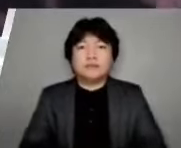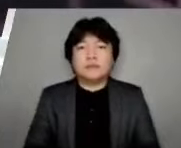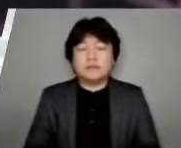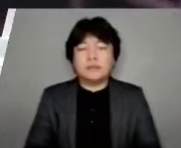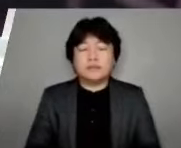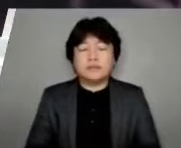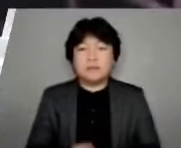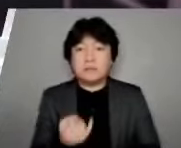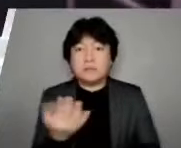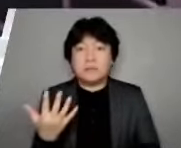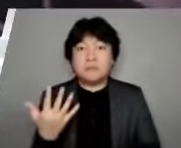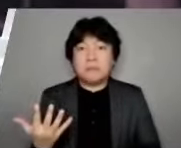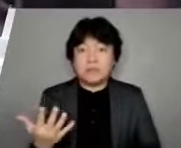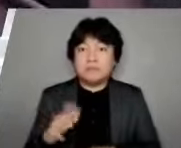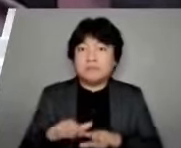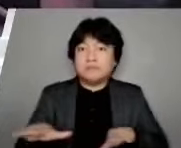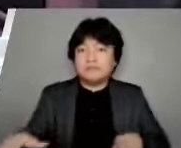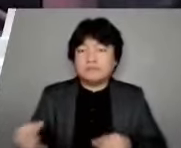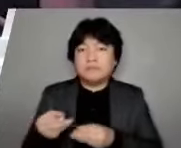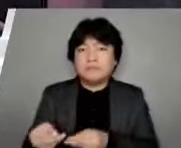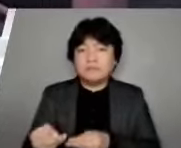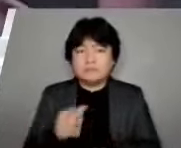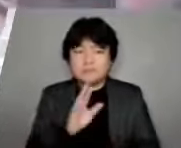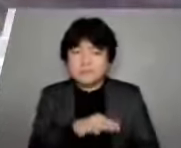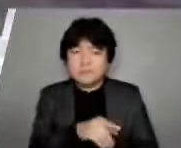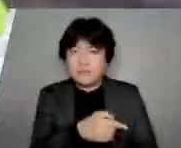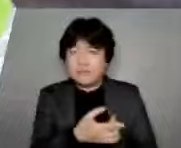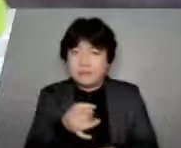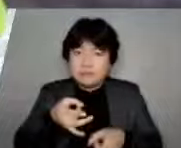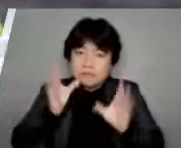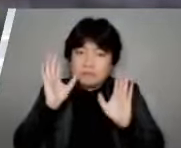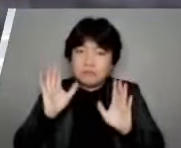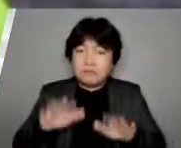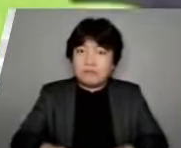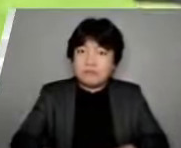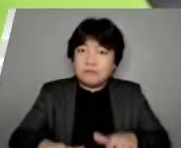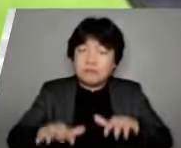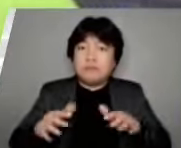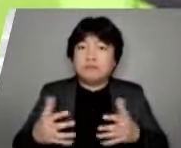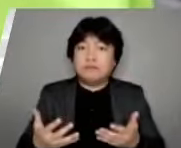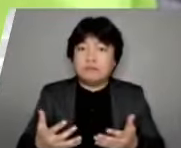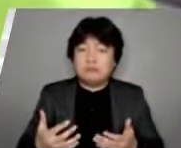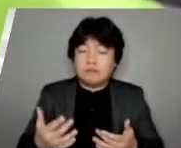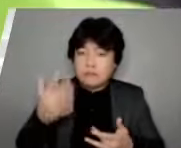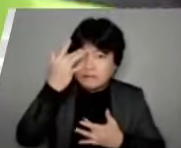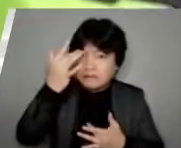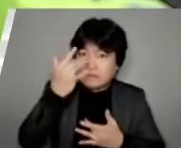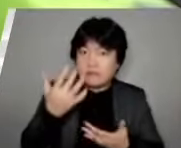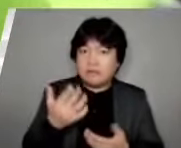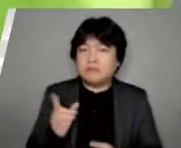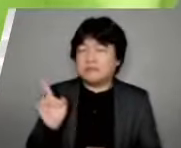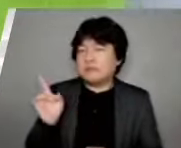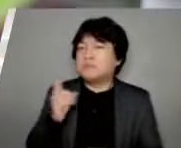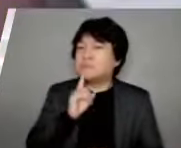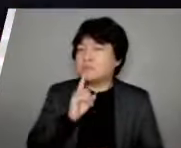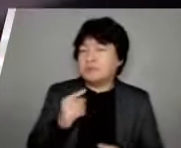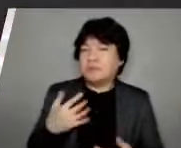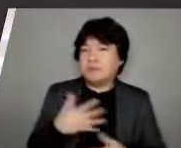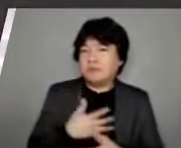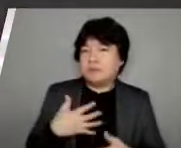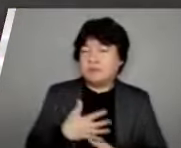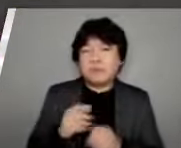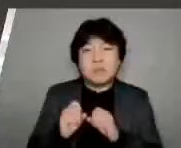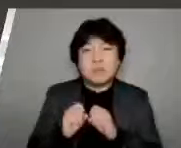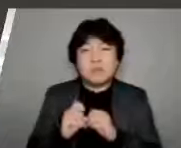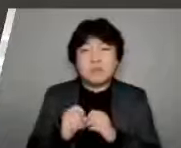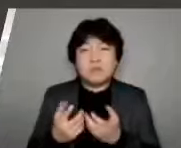siya natatakot sa sakit na dala ng baha. Ang sagot niya, natatakot po, may sugat na nga ako eh, kaso wala kami makakain eh, oh. Sira-sira na nga